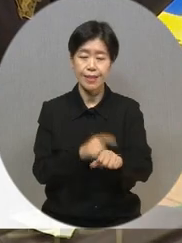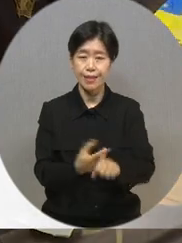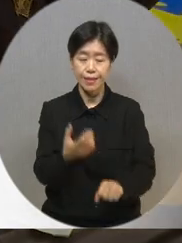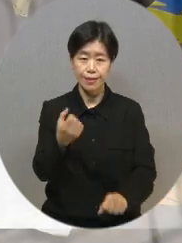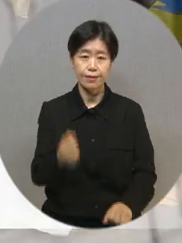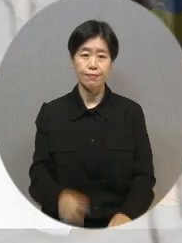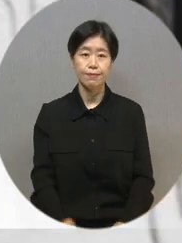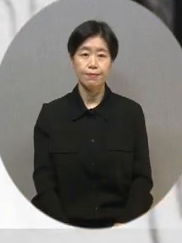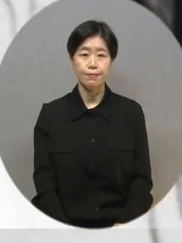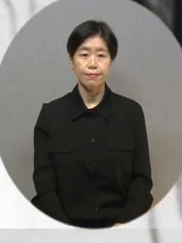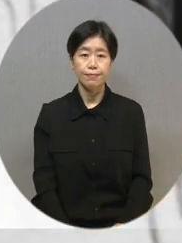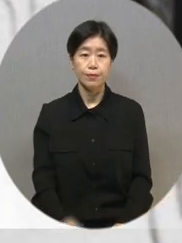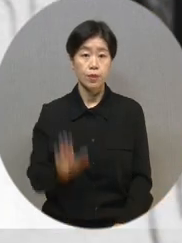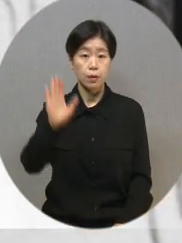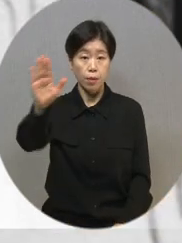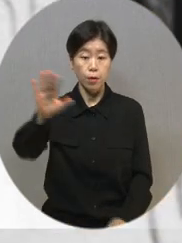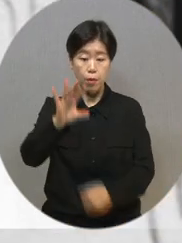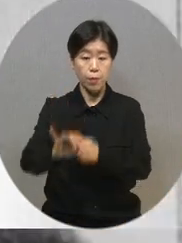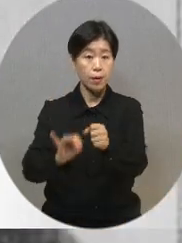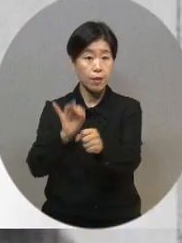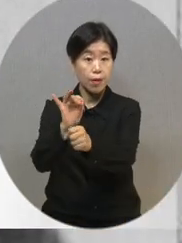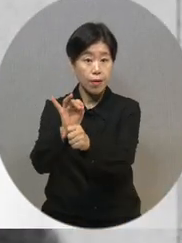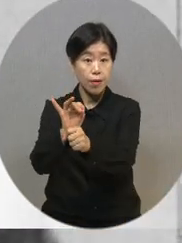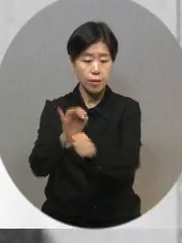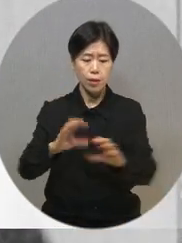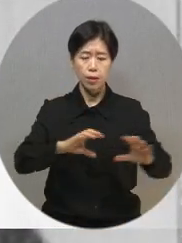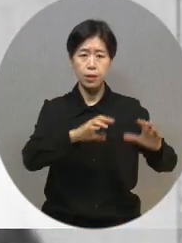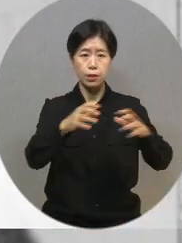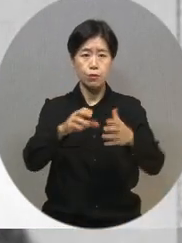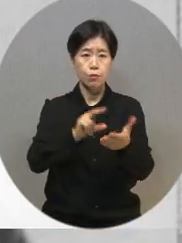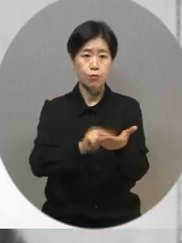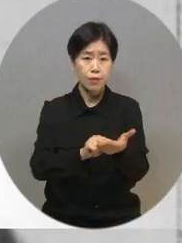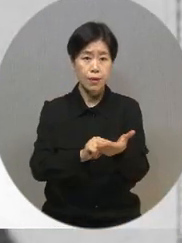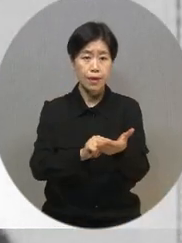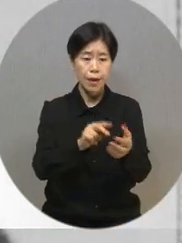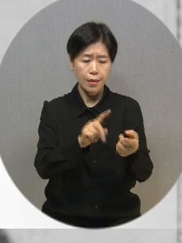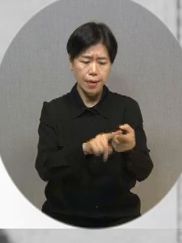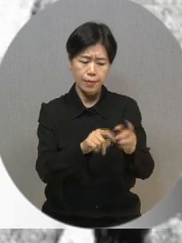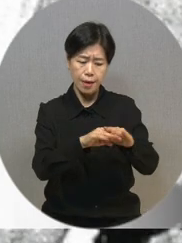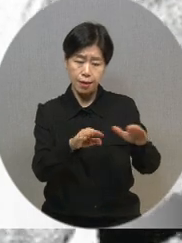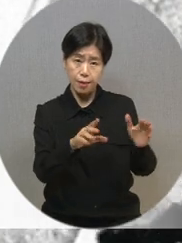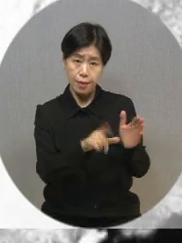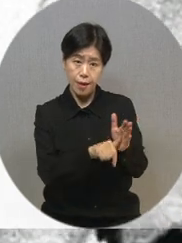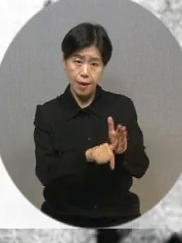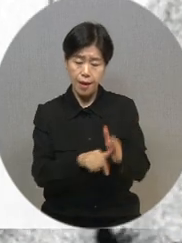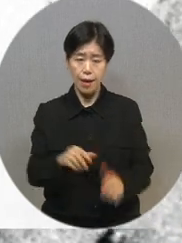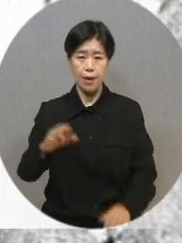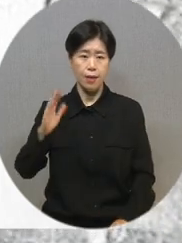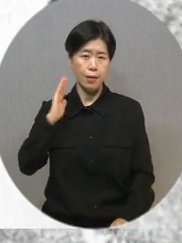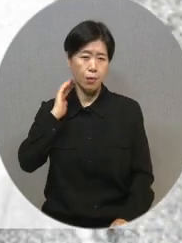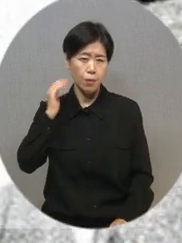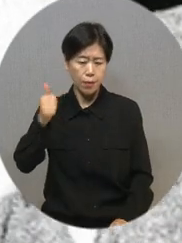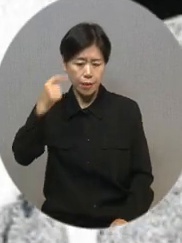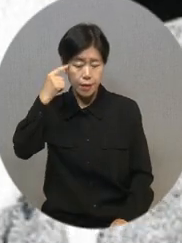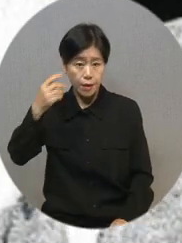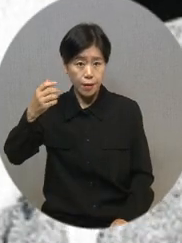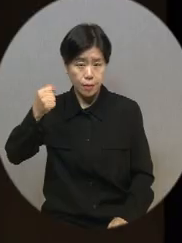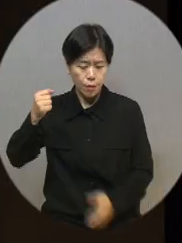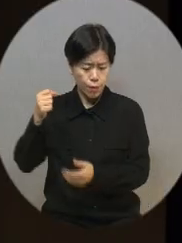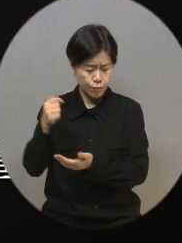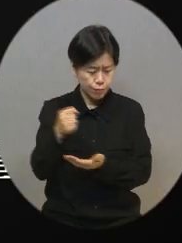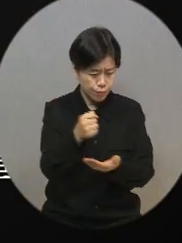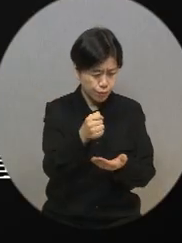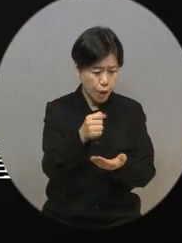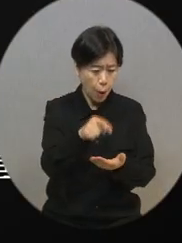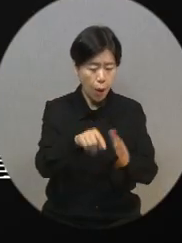가졌습니다. 앞으로의 100년도 전 지구적 문제를 김대중 정신으로 극복하면서 정의가 강물처럼